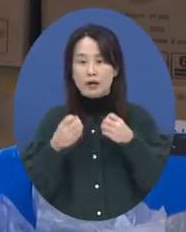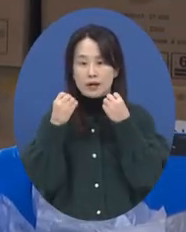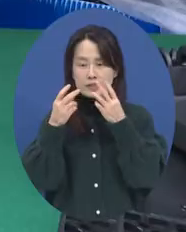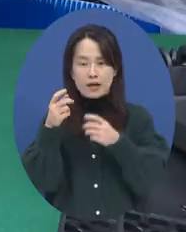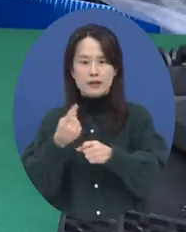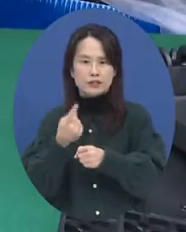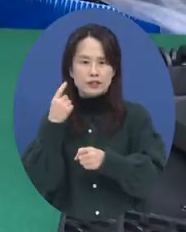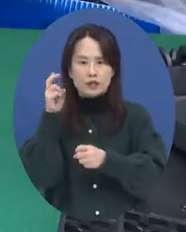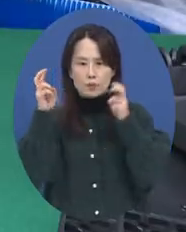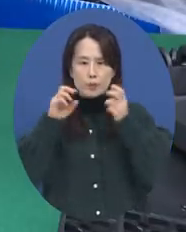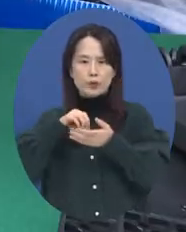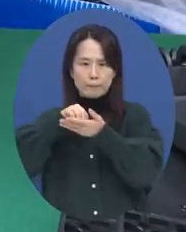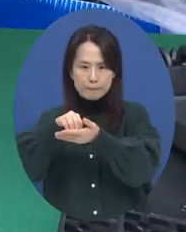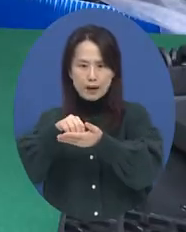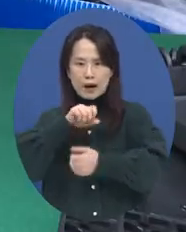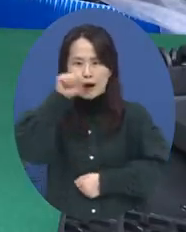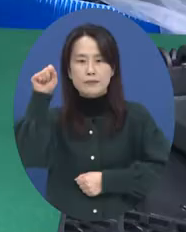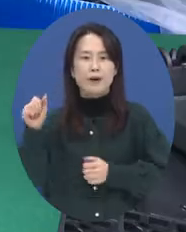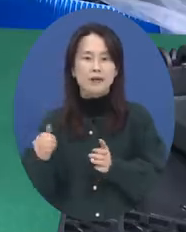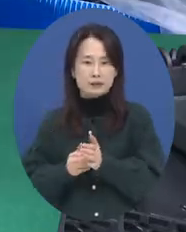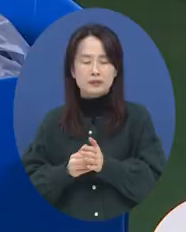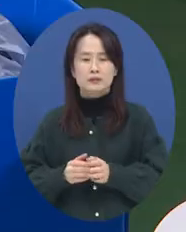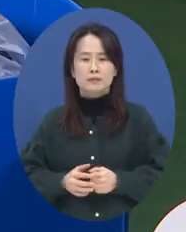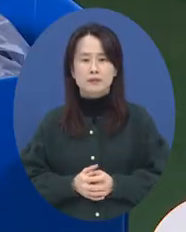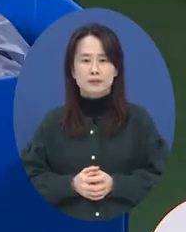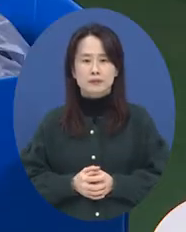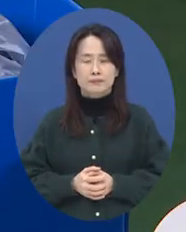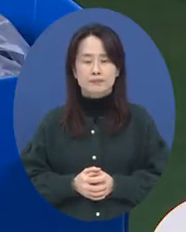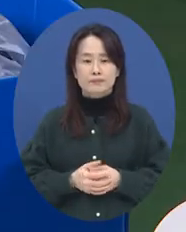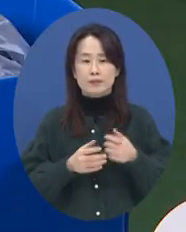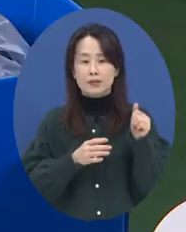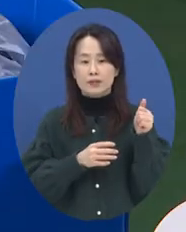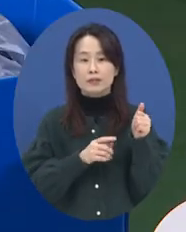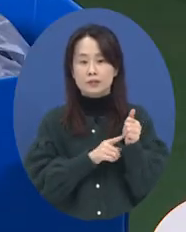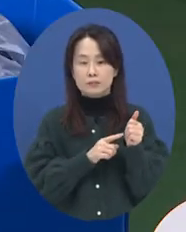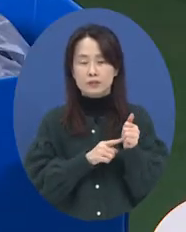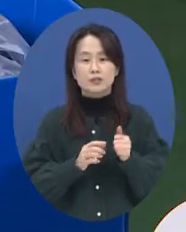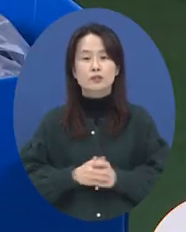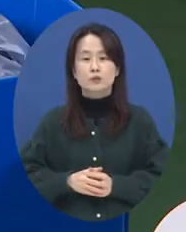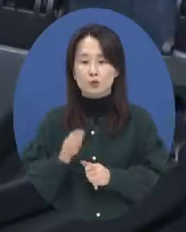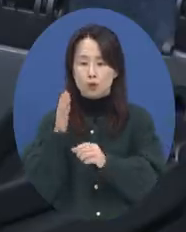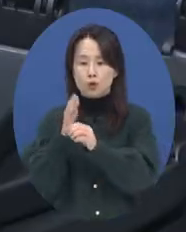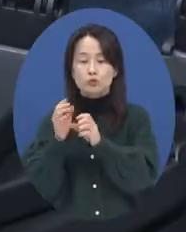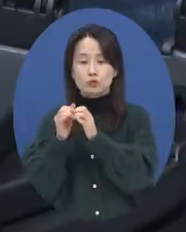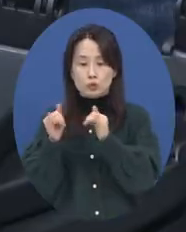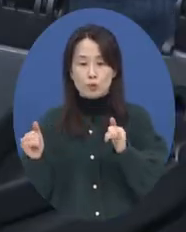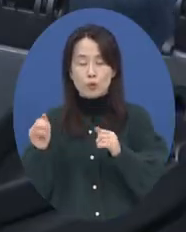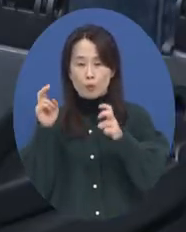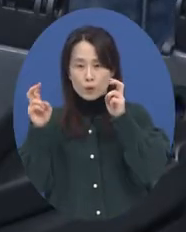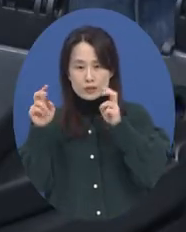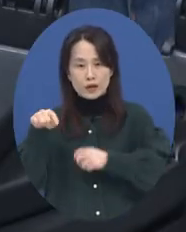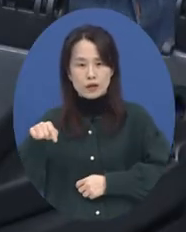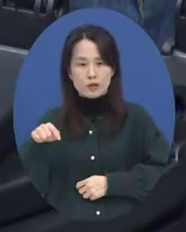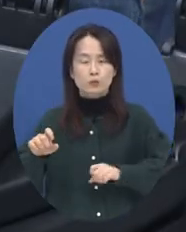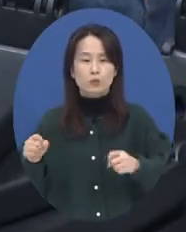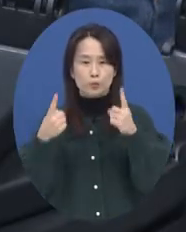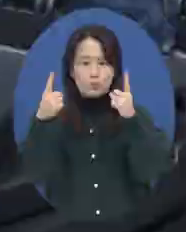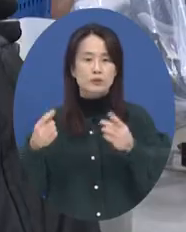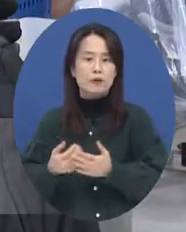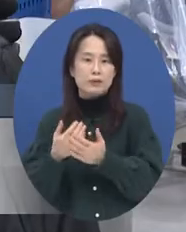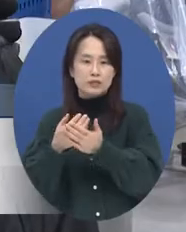직장을 찾으며 희망을 얻었습니다. 근로자인 김 씨는 물론 김 씨를 고용한 중소기업도 상생할 수 있다는